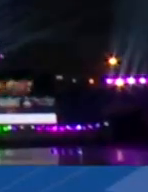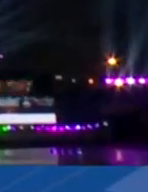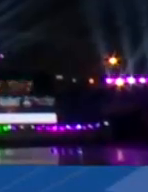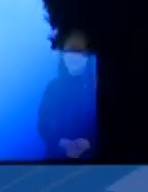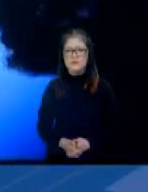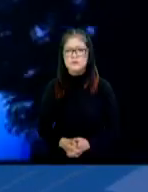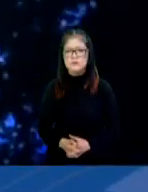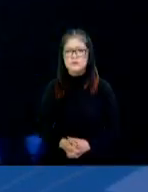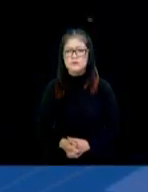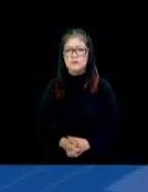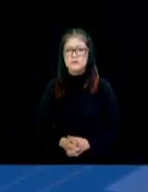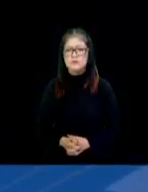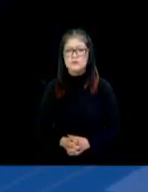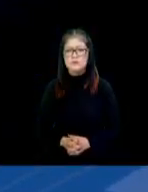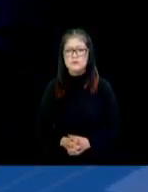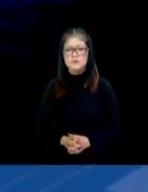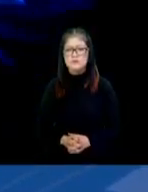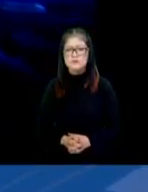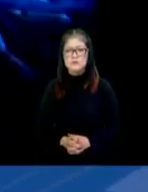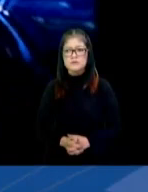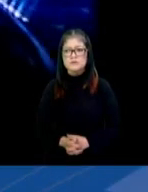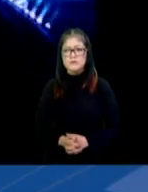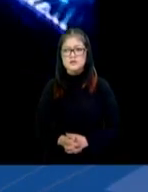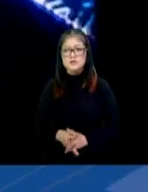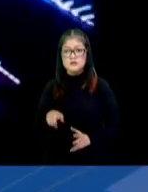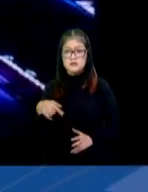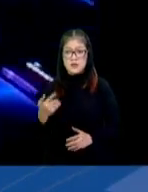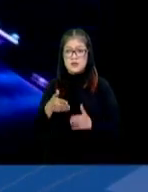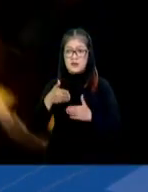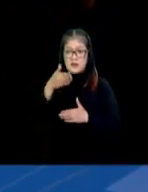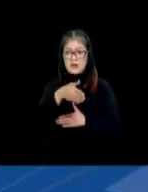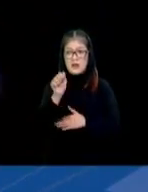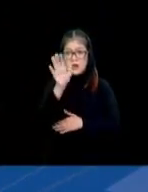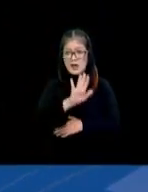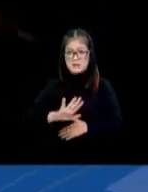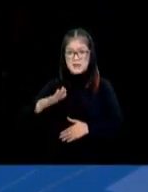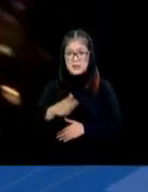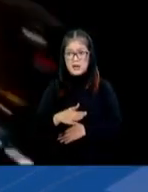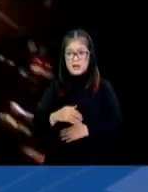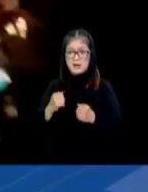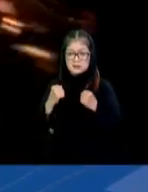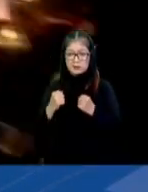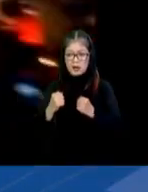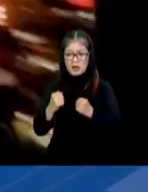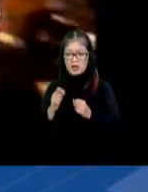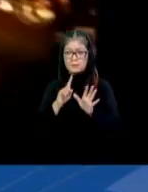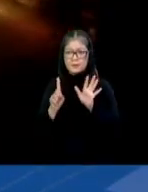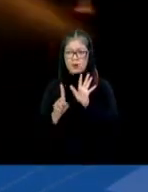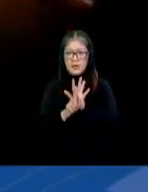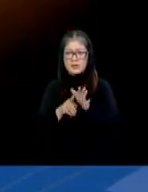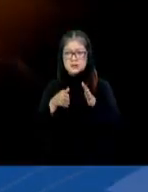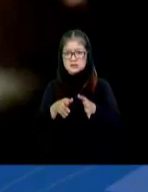Bagian kedua menunjukkan tema SEA Games 2021, yakni menuju Asia Tenggara yang lebih kokoh. Perwakilan kontingen dari 11